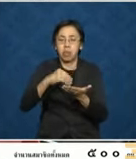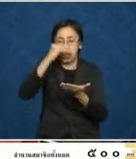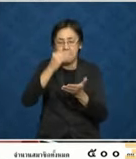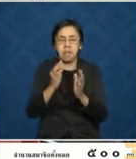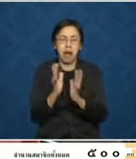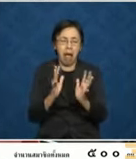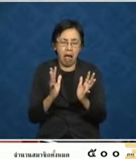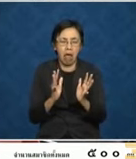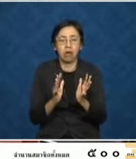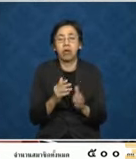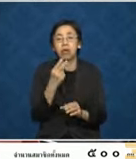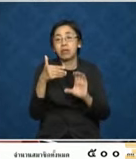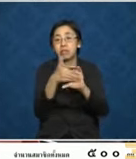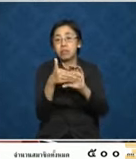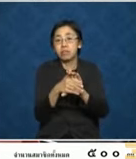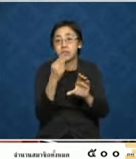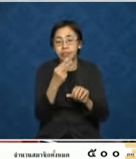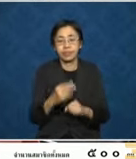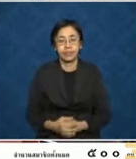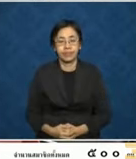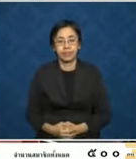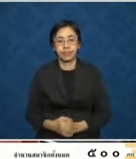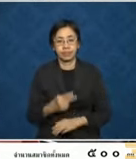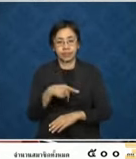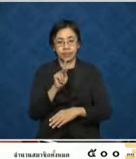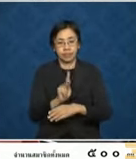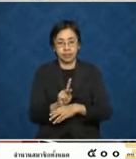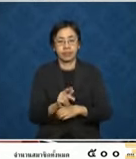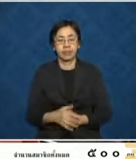สไลด์ขึ้นด้วยนะครับท่านประธานครับ